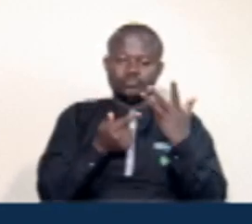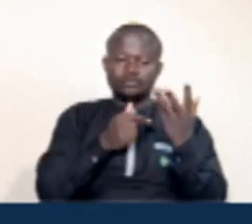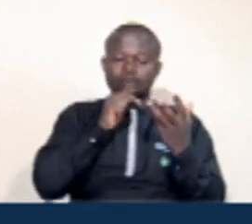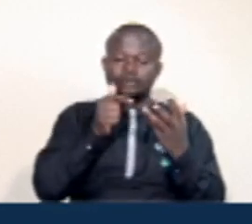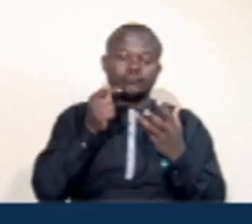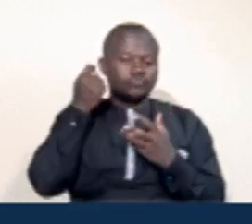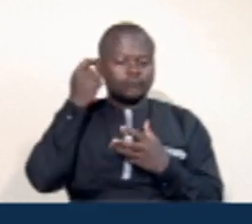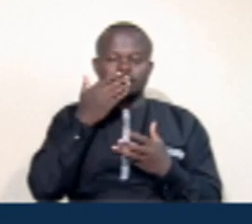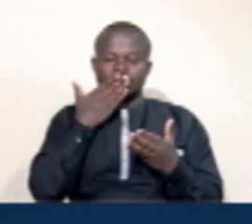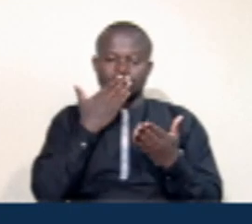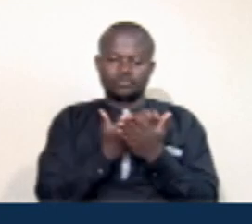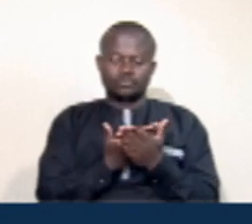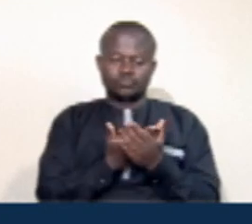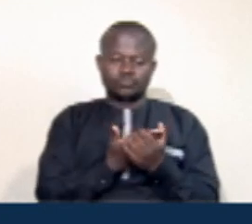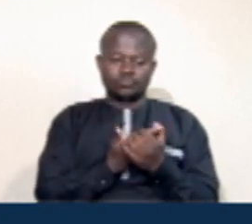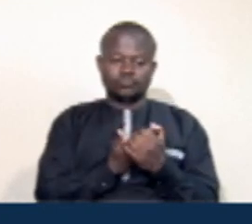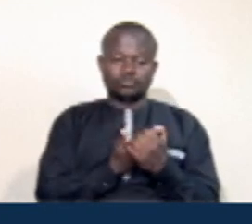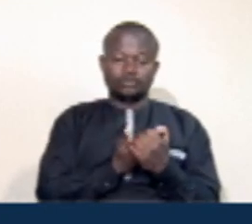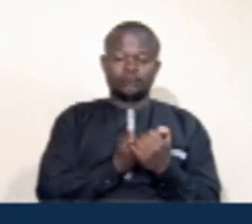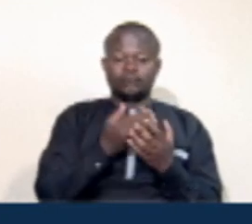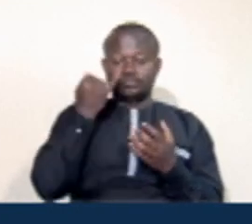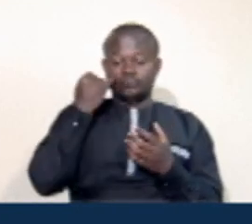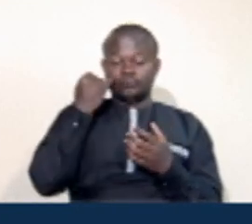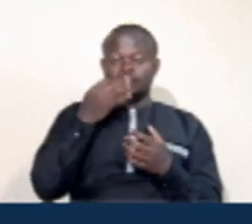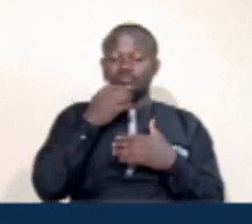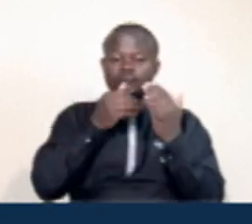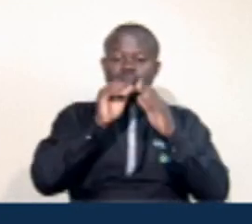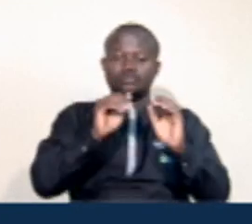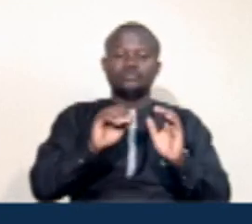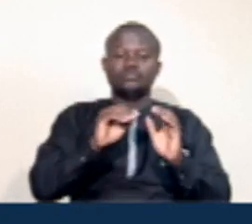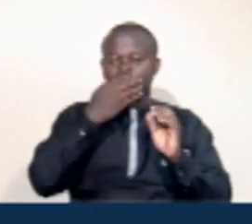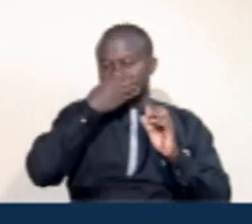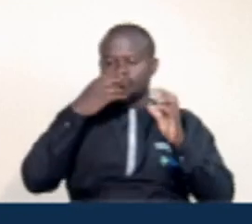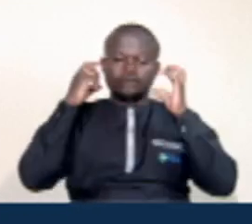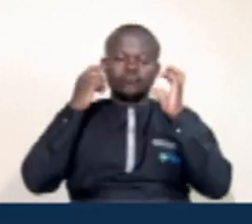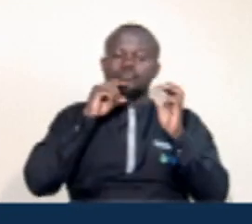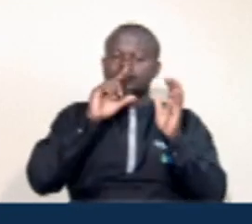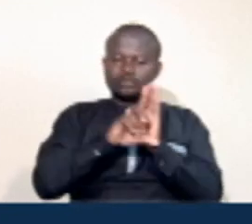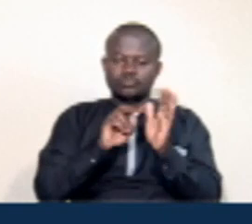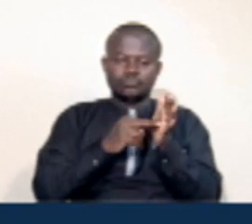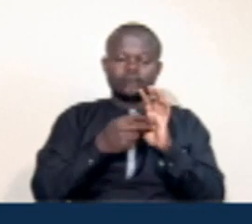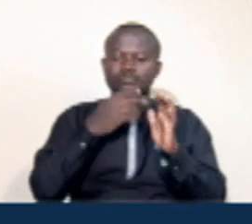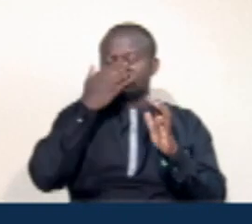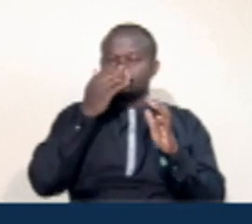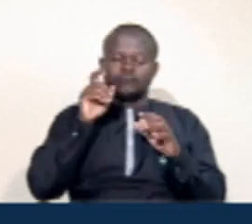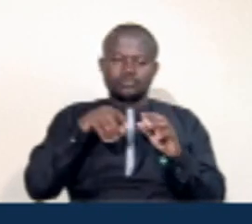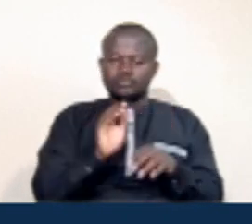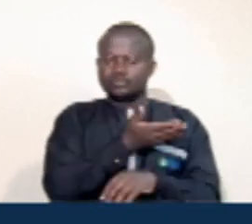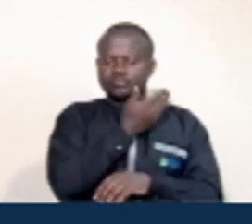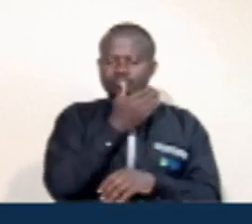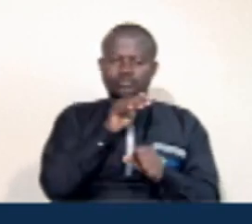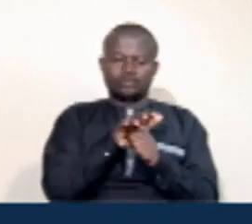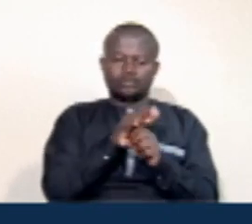kitumvikanye neza kuvuga ko agapfunga mu atari itegeko ntabwo bivuze ko atari uko kambara aha cyane cyane